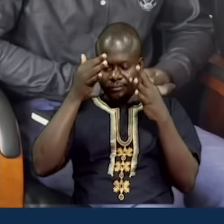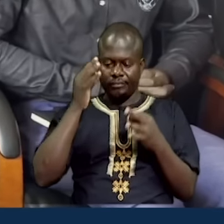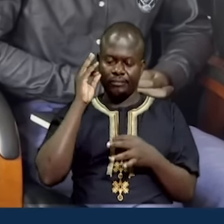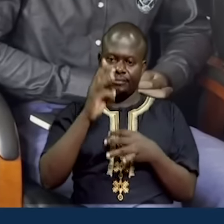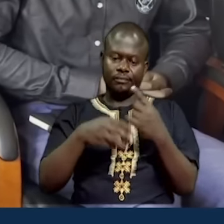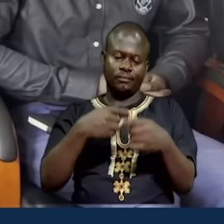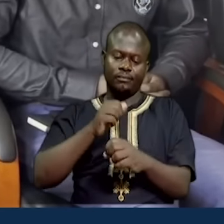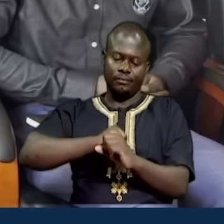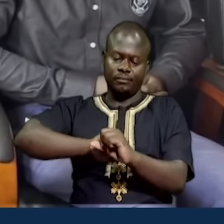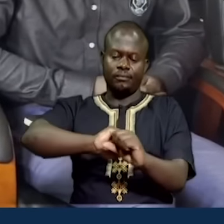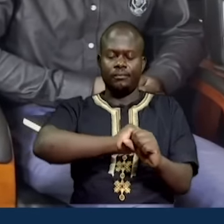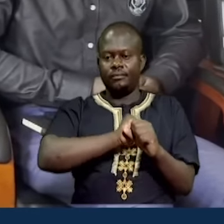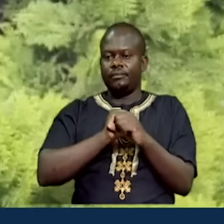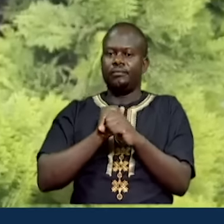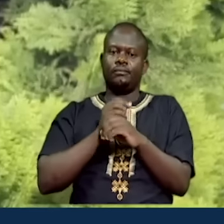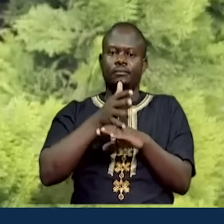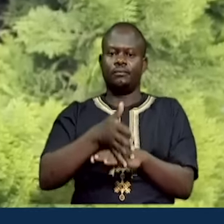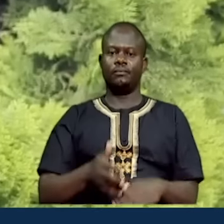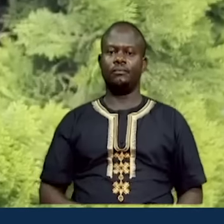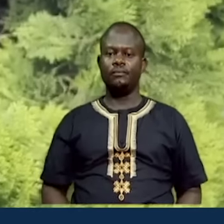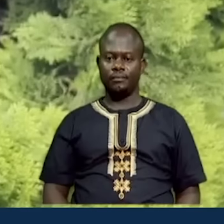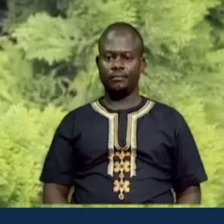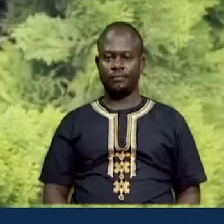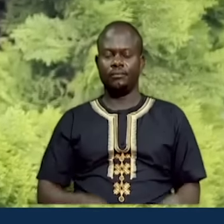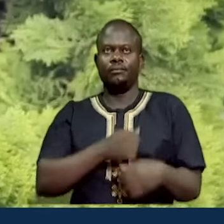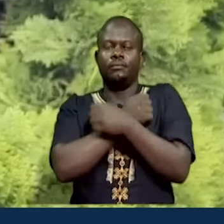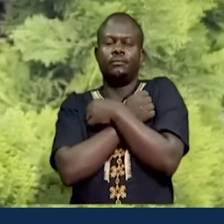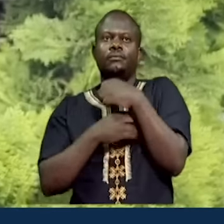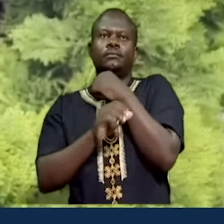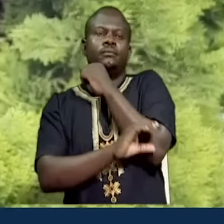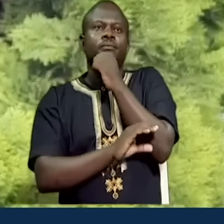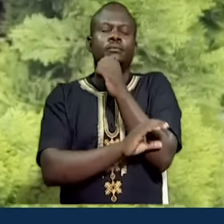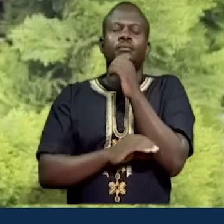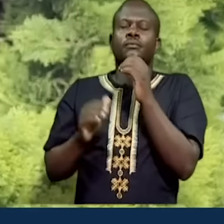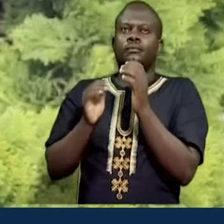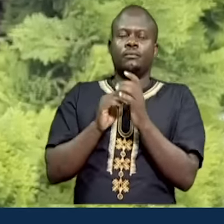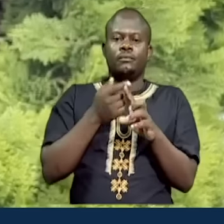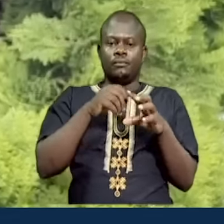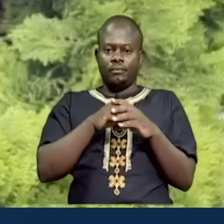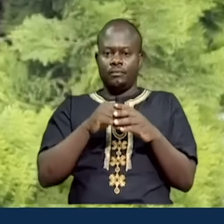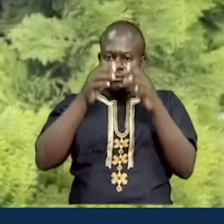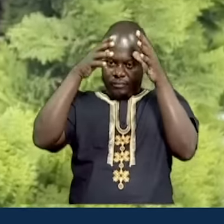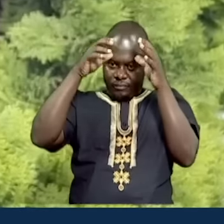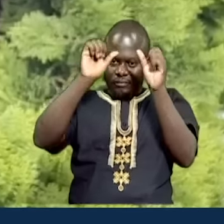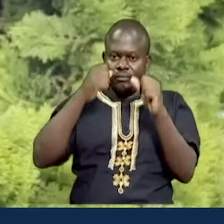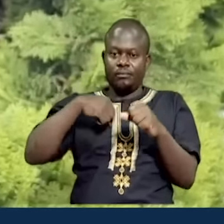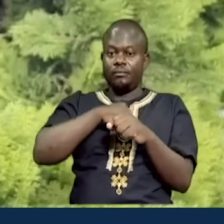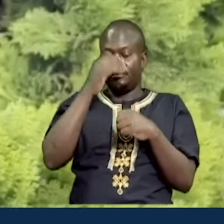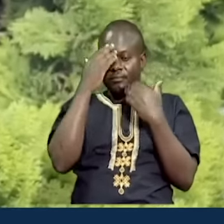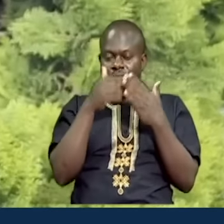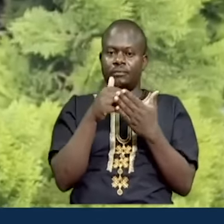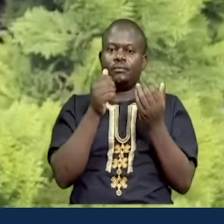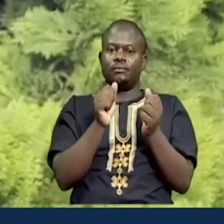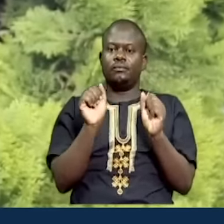bazakomeza kubisigasira bakanarenzaho. Uretse gukunda igihugu kandi tukabikomana no ku mukuru wacu w'igihugu, tunashingiye ko bahuye igihugu